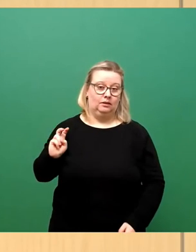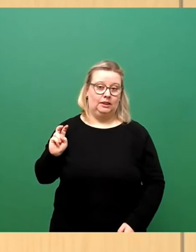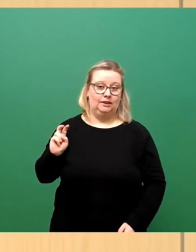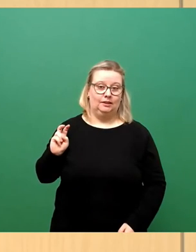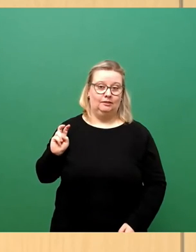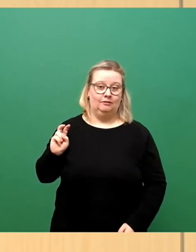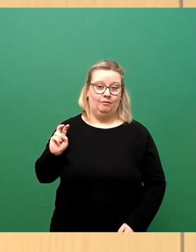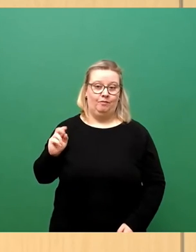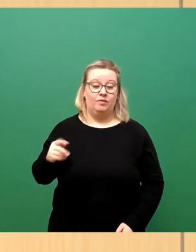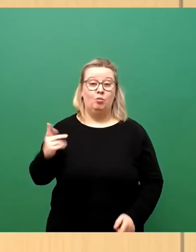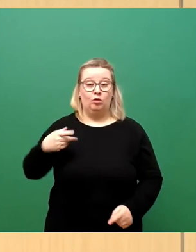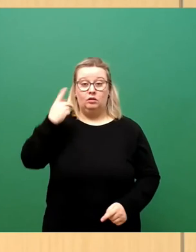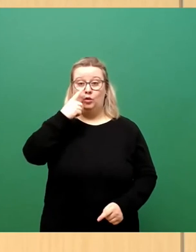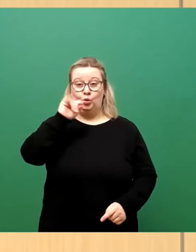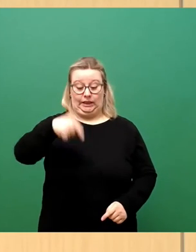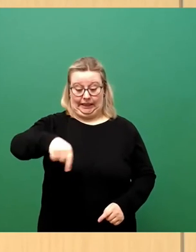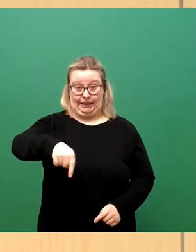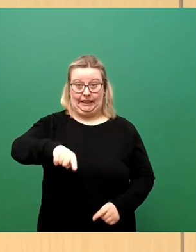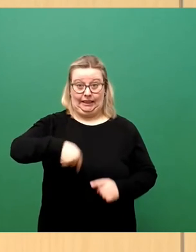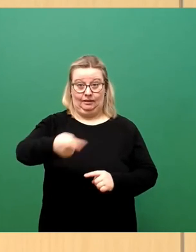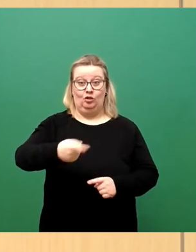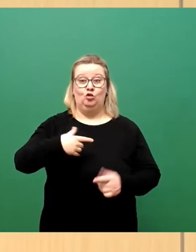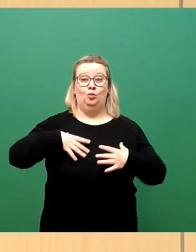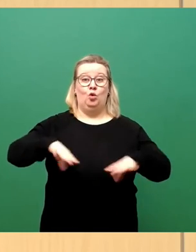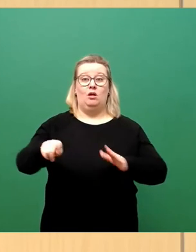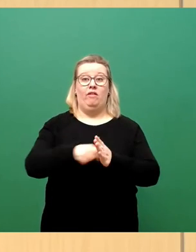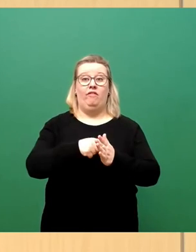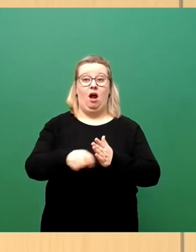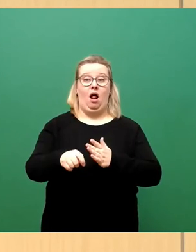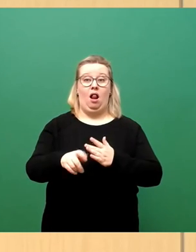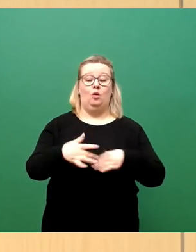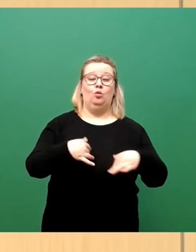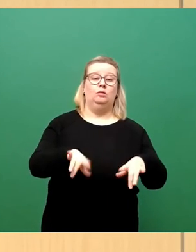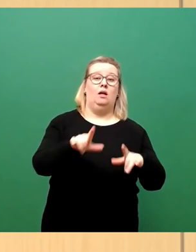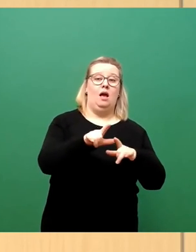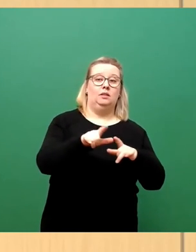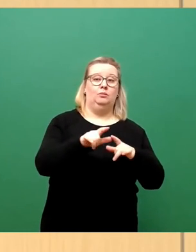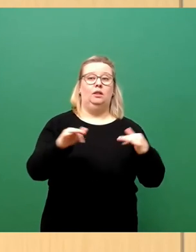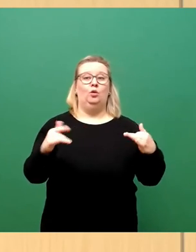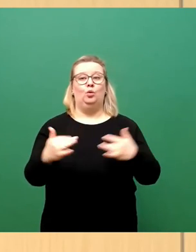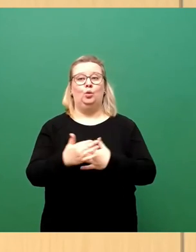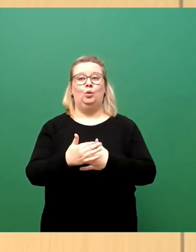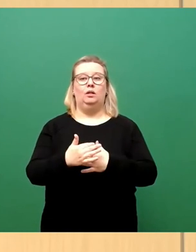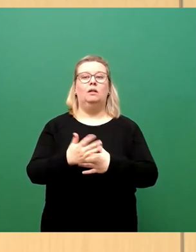Glück im Juni Oberbürgermeisterwahlen und die SPD und die Grünen haben Kandidatinnen aufgestellt.